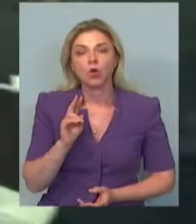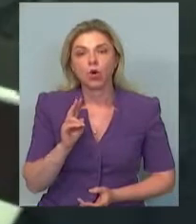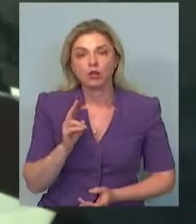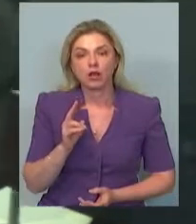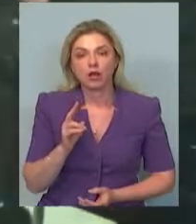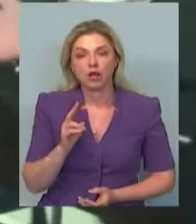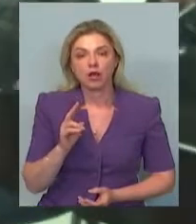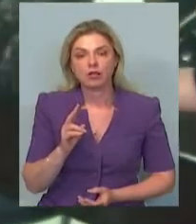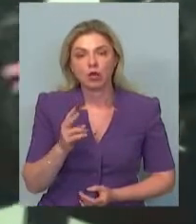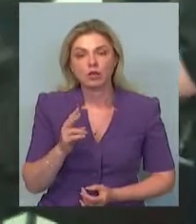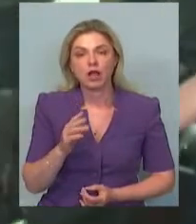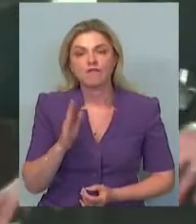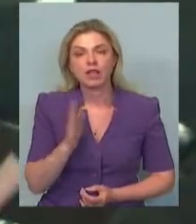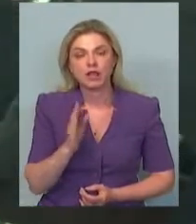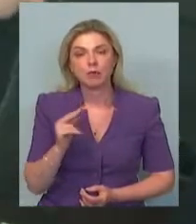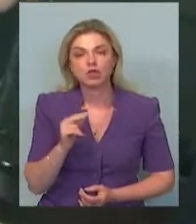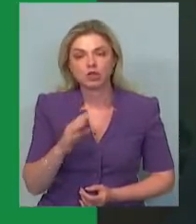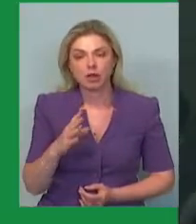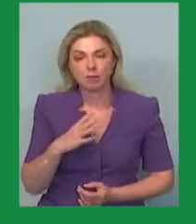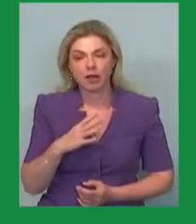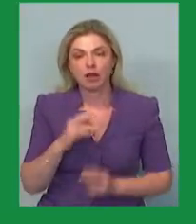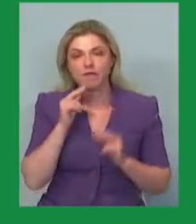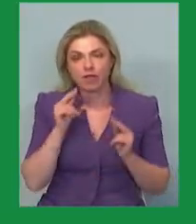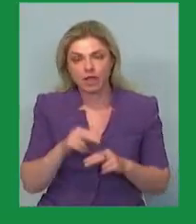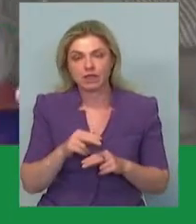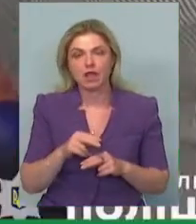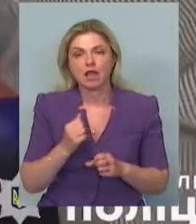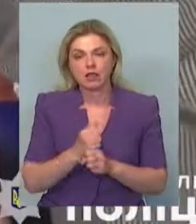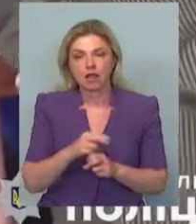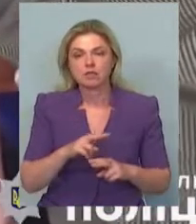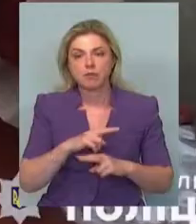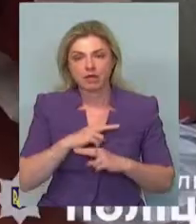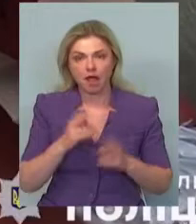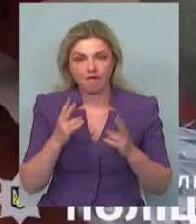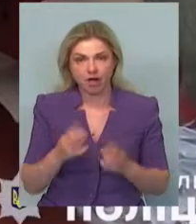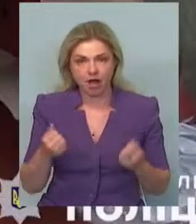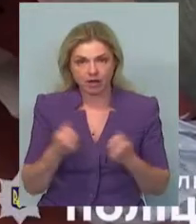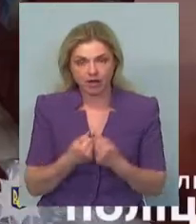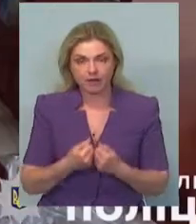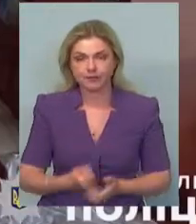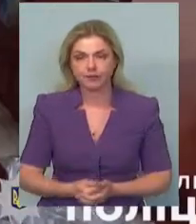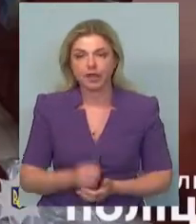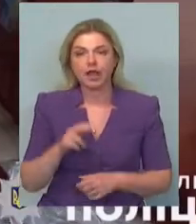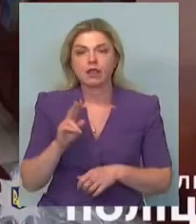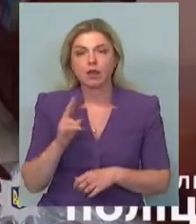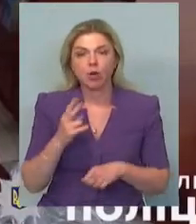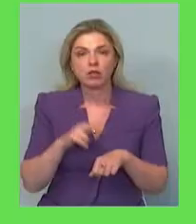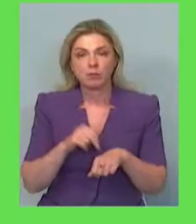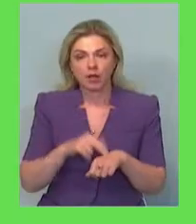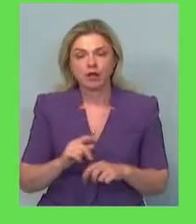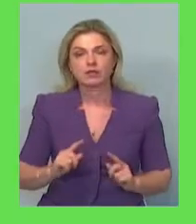Чернушенка визнали винним у скоєнні смертельної аварії. Миколаївські правоохоронці виявили та затримали двох